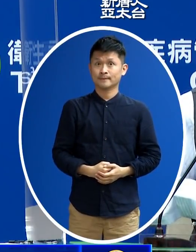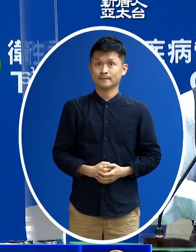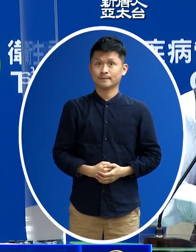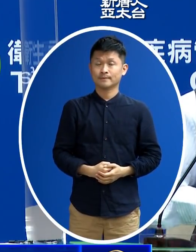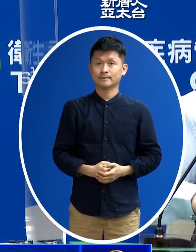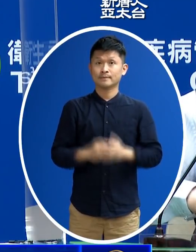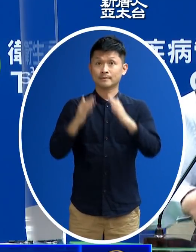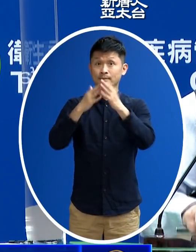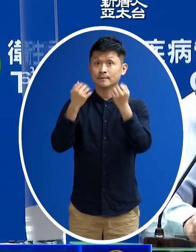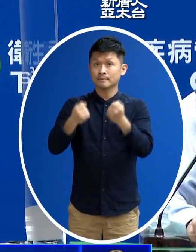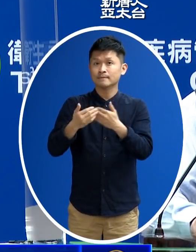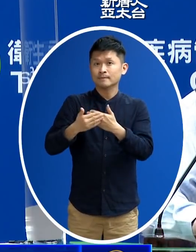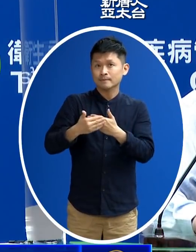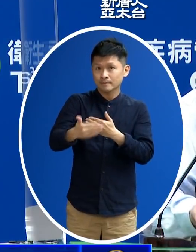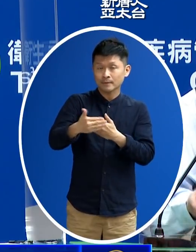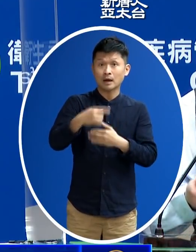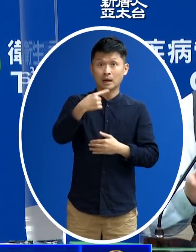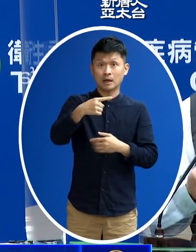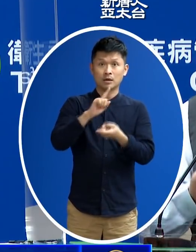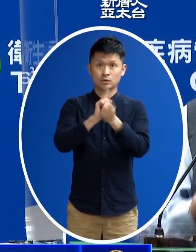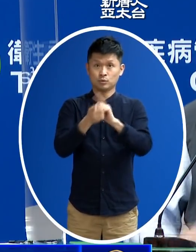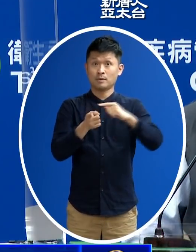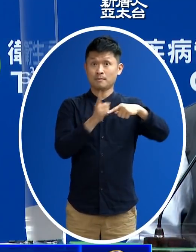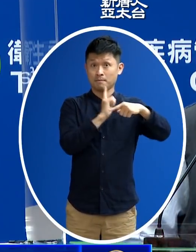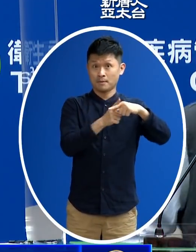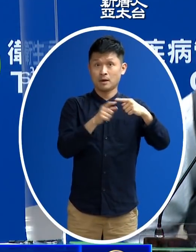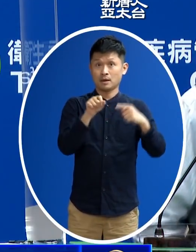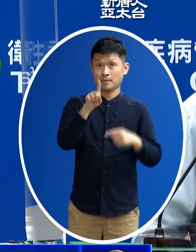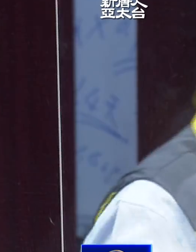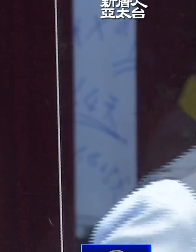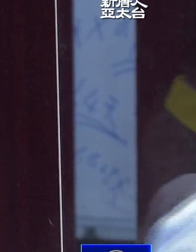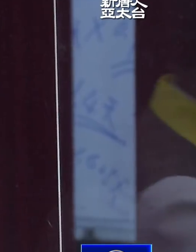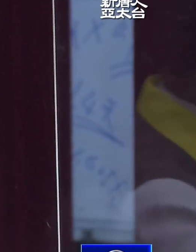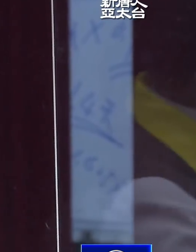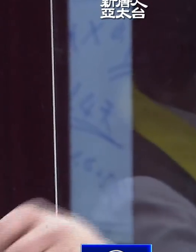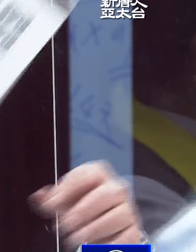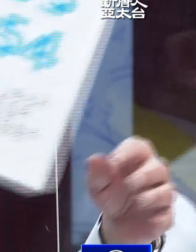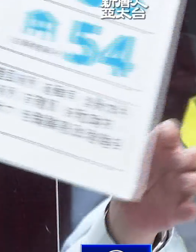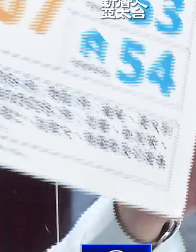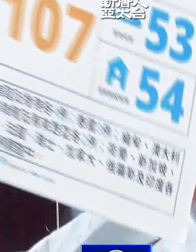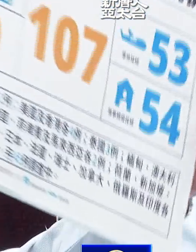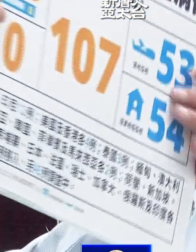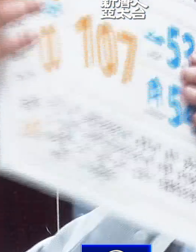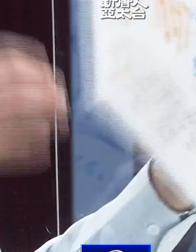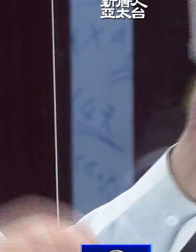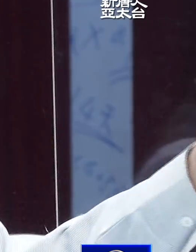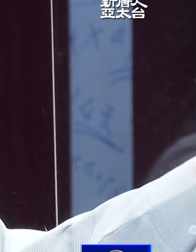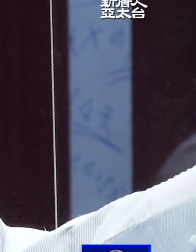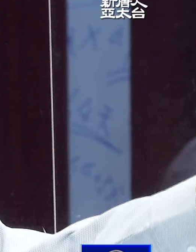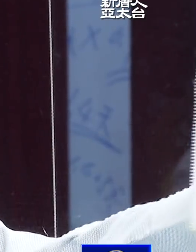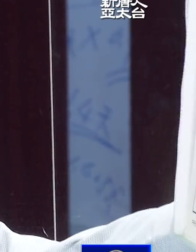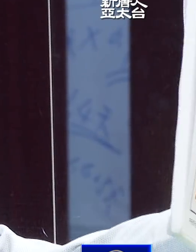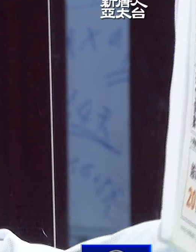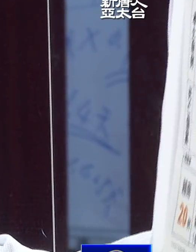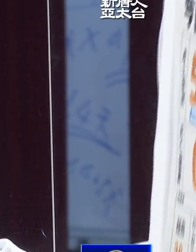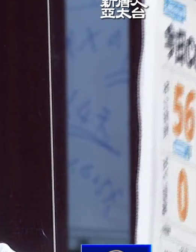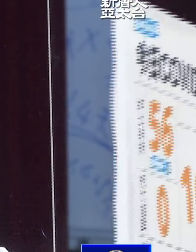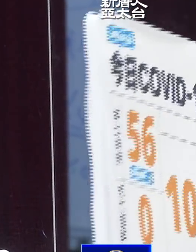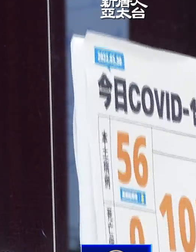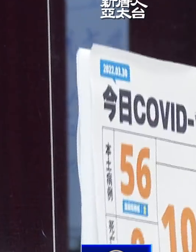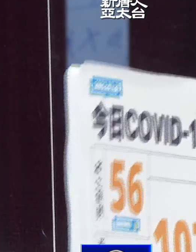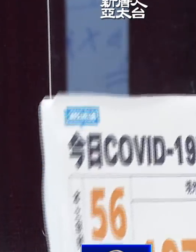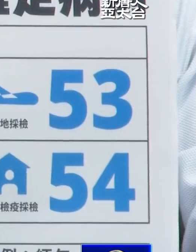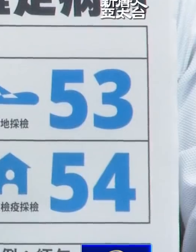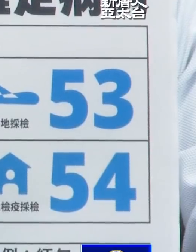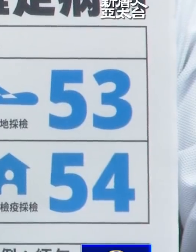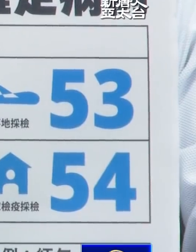那这个阴转阳有8例，境外移入107例。 台湾本土疫情遍地开花，针对这波疫情，陈时